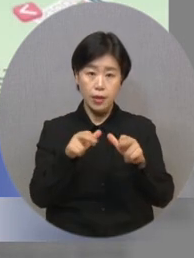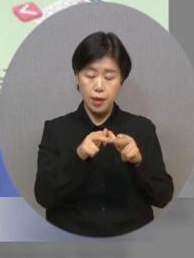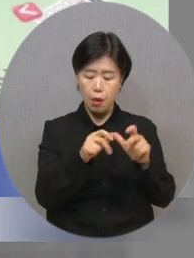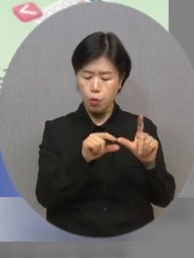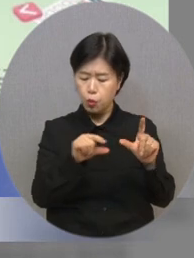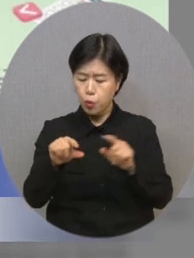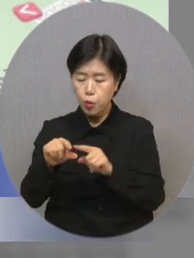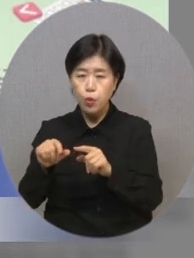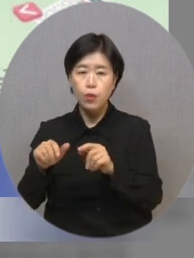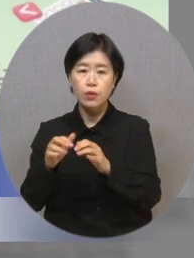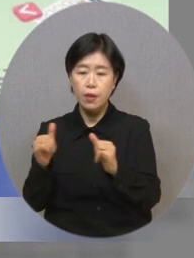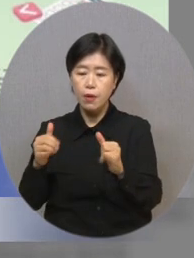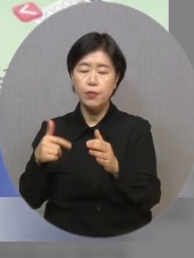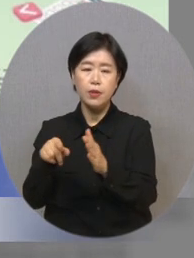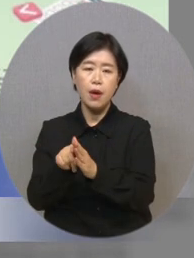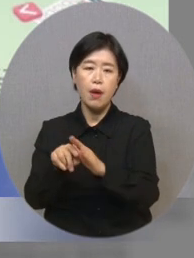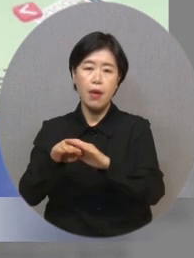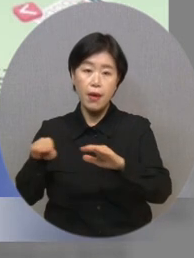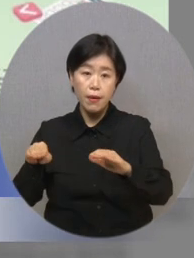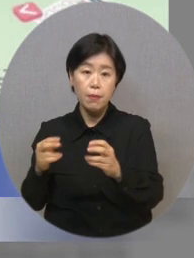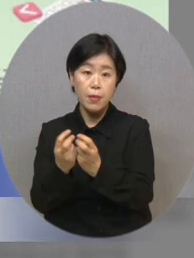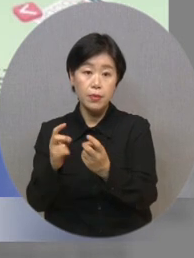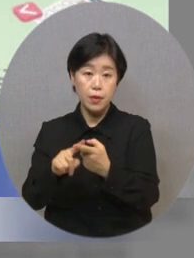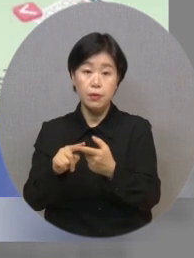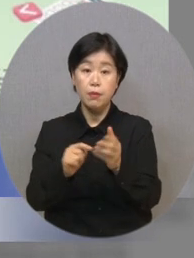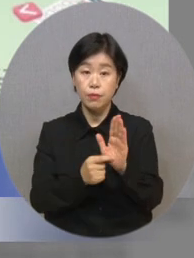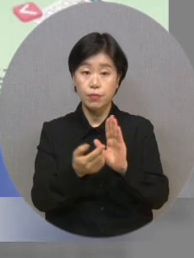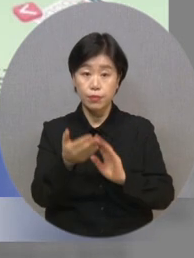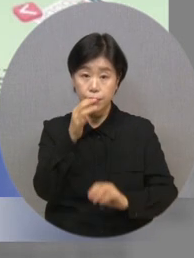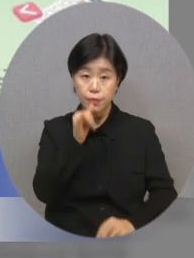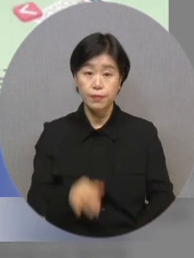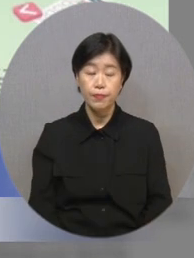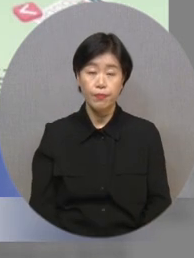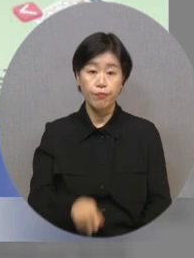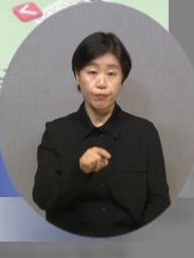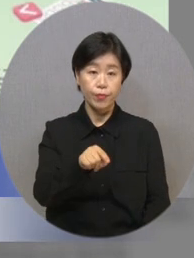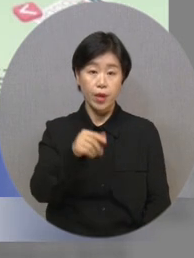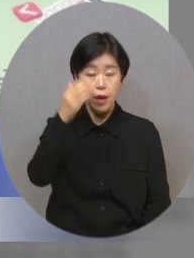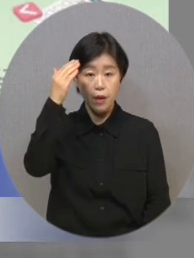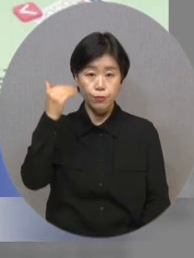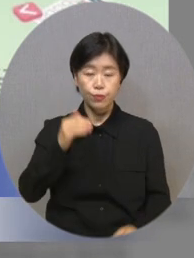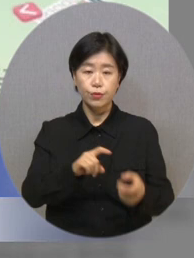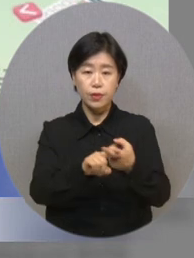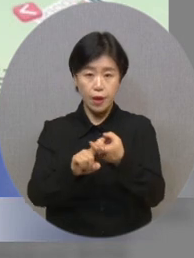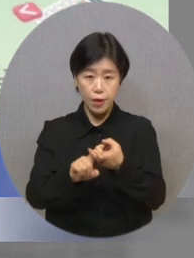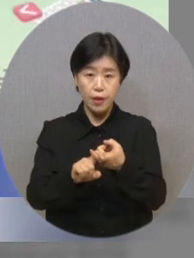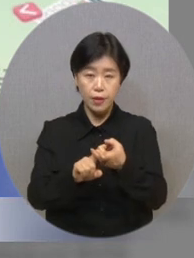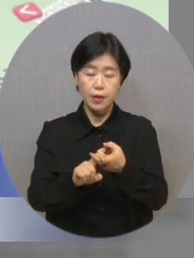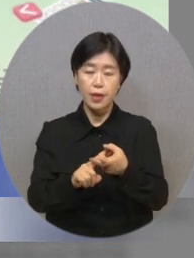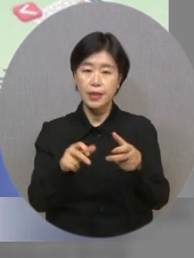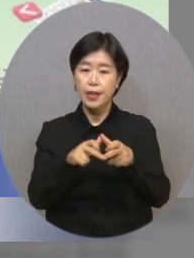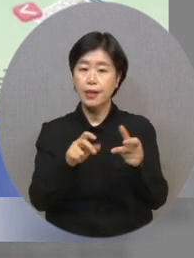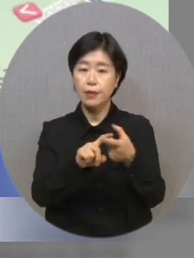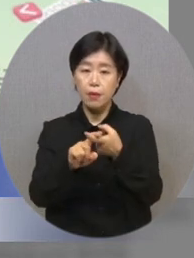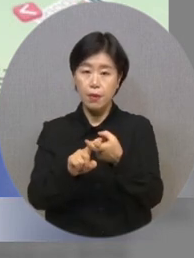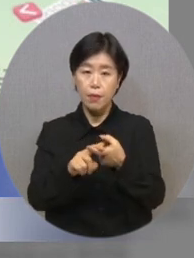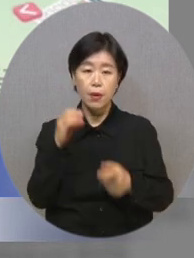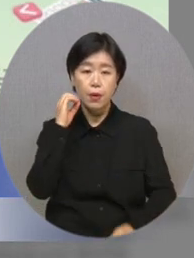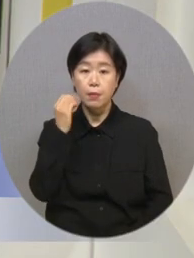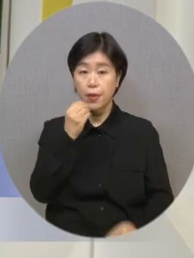등을 선정했습니다 한편 리포트는 한국장총 홈페이지 발간 자료에서 상시 열람